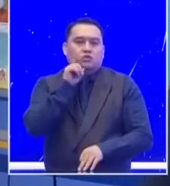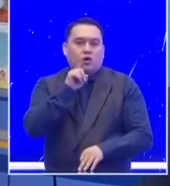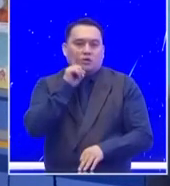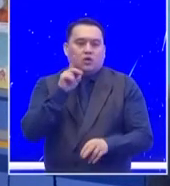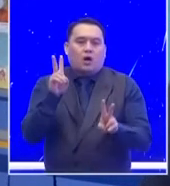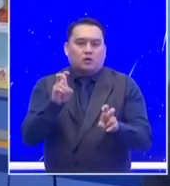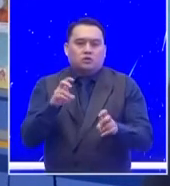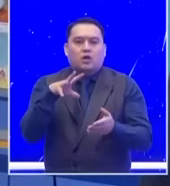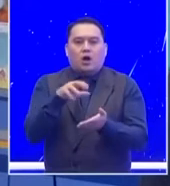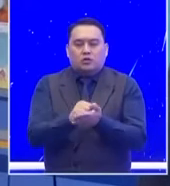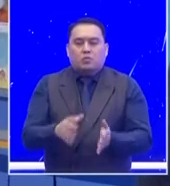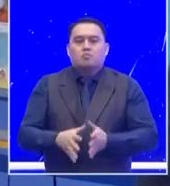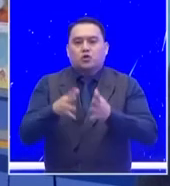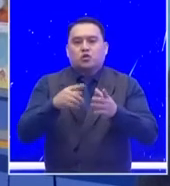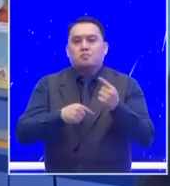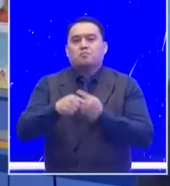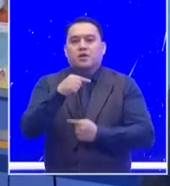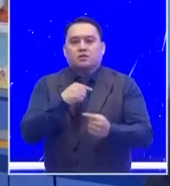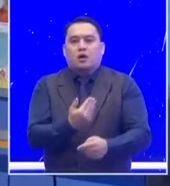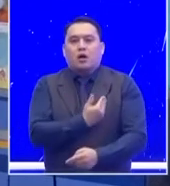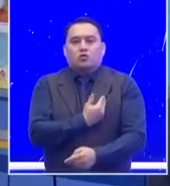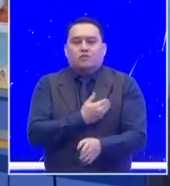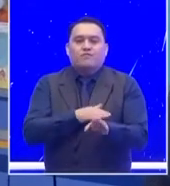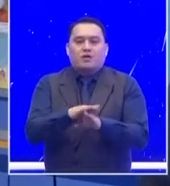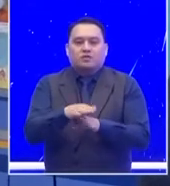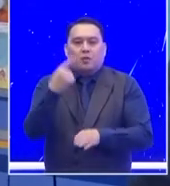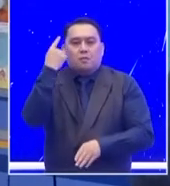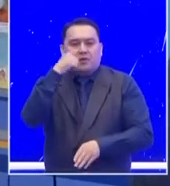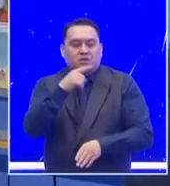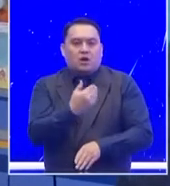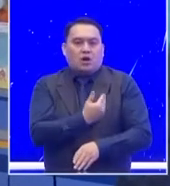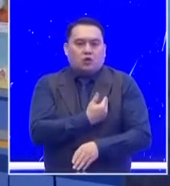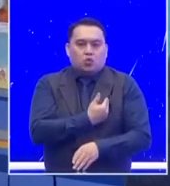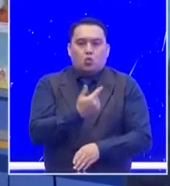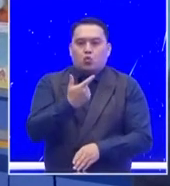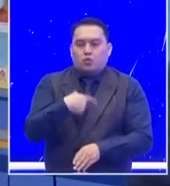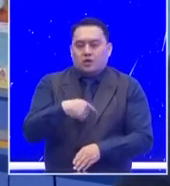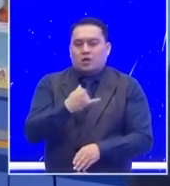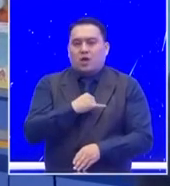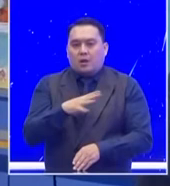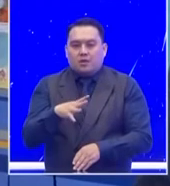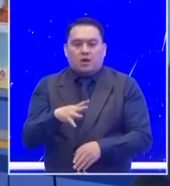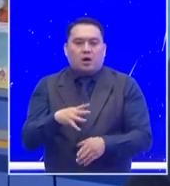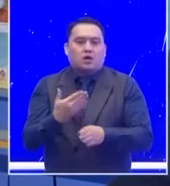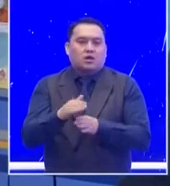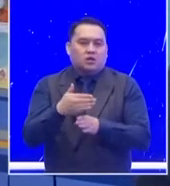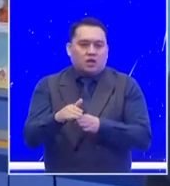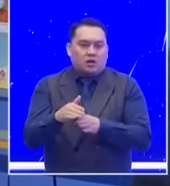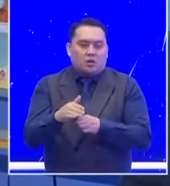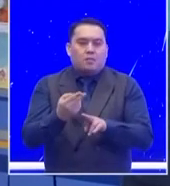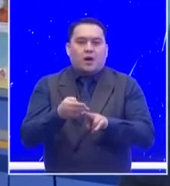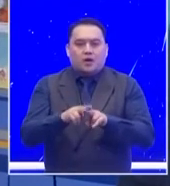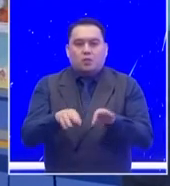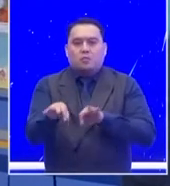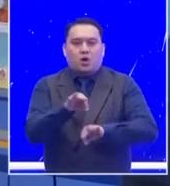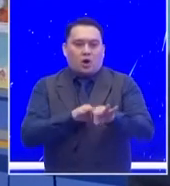рода старт для занятия большим бизнесом. Ранее я хотел реализовать свой бизнес-проект, однако у меня нет залога для крупного кредитования. Поэтому